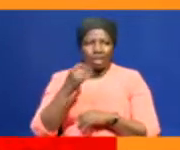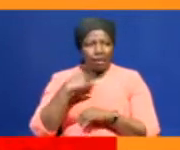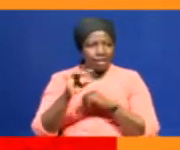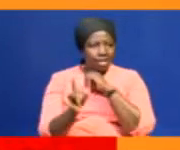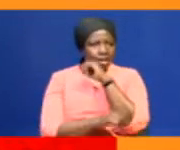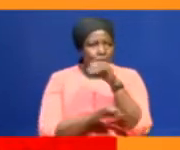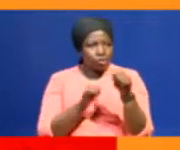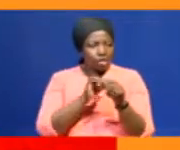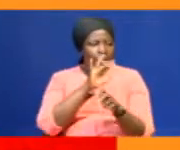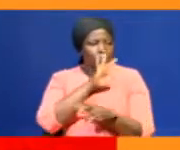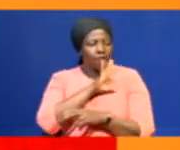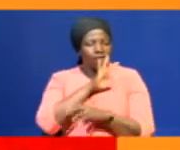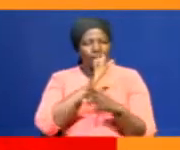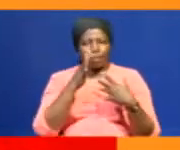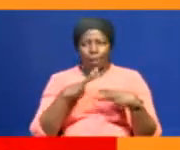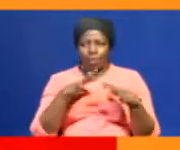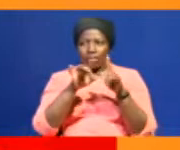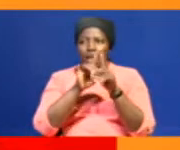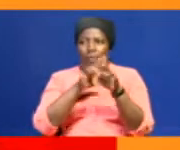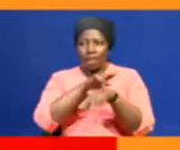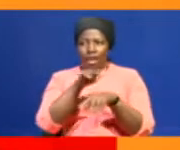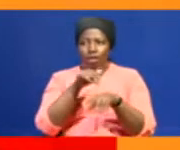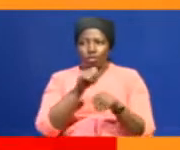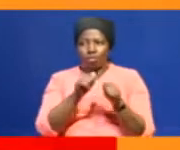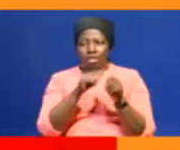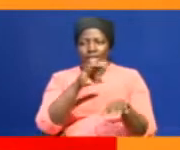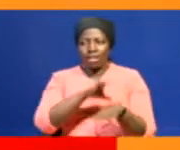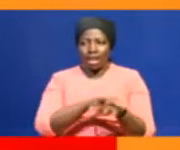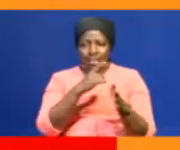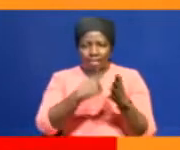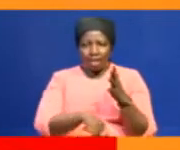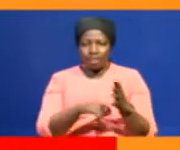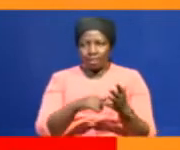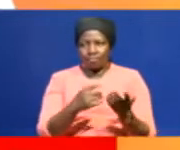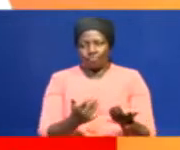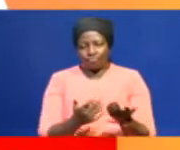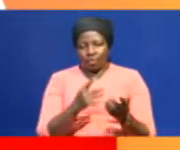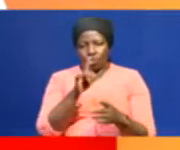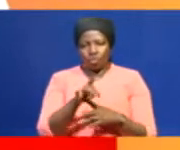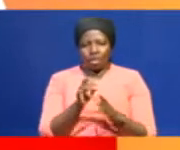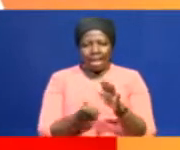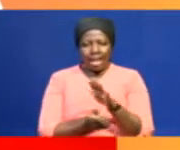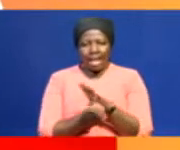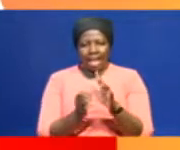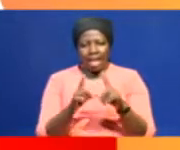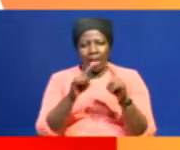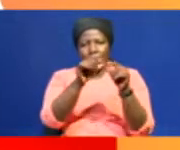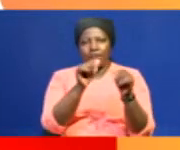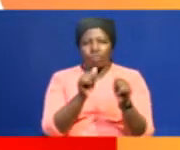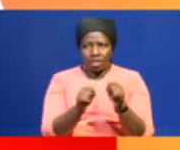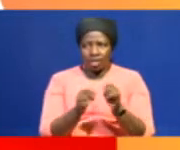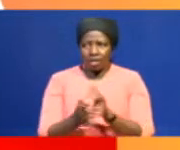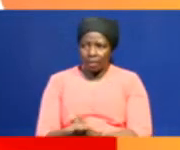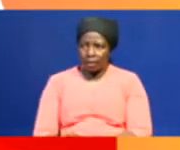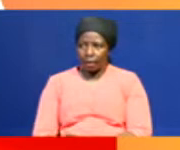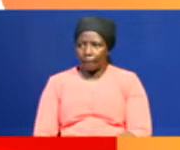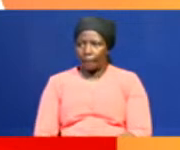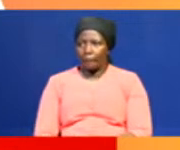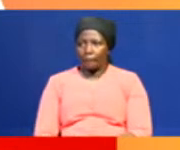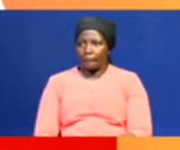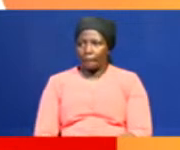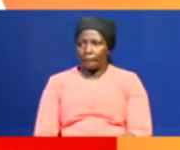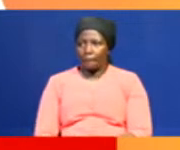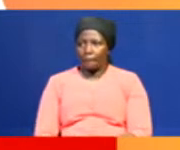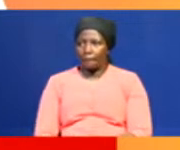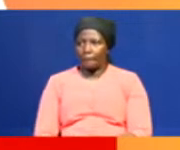pia taifa linapata ushuru inavyohitajika, ni upi? Ujumbe wa mwisho pengine tunataka tuambie vyombo